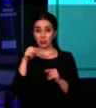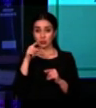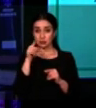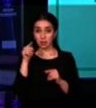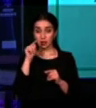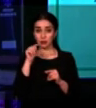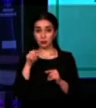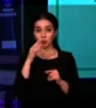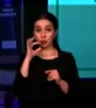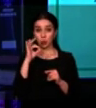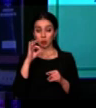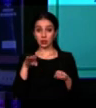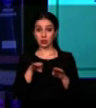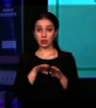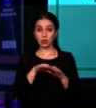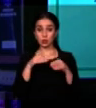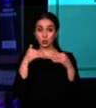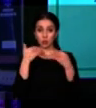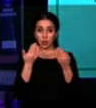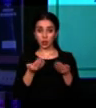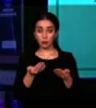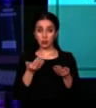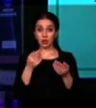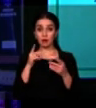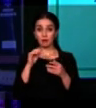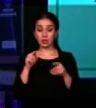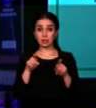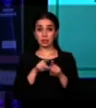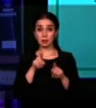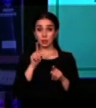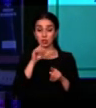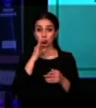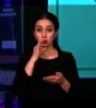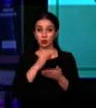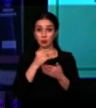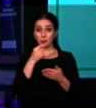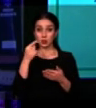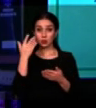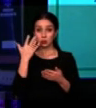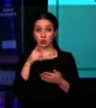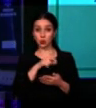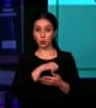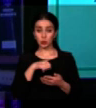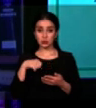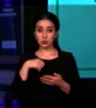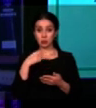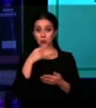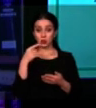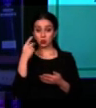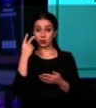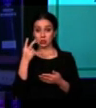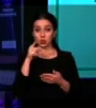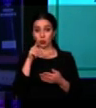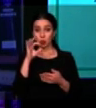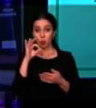ildizlarimiz 0 ga tengligini so'ralyapti-da. Demak, javobimiz minus 5 ni o'zi, minus 2 dan